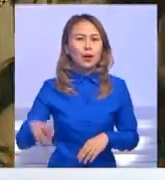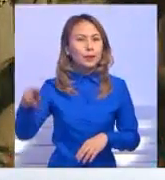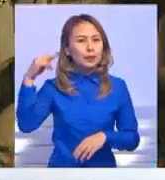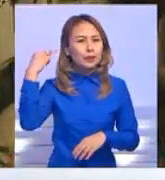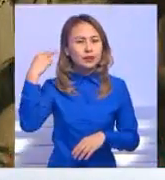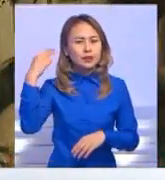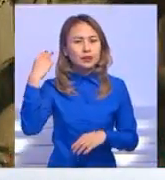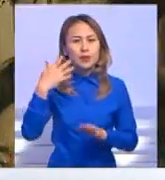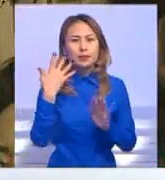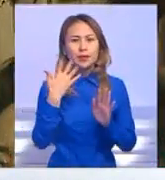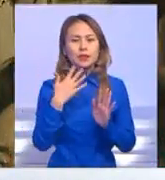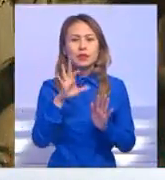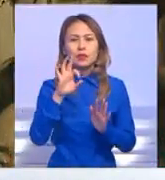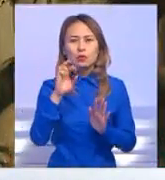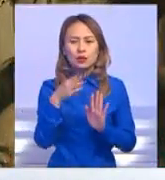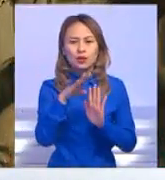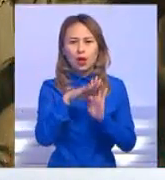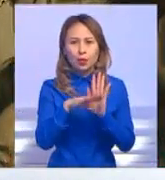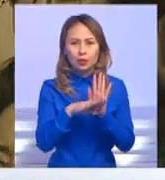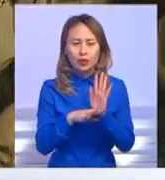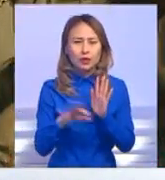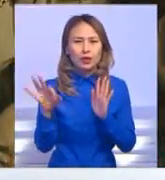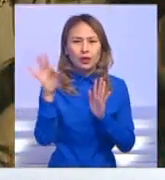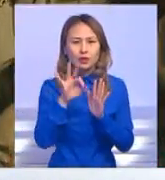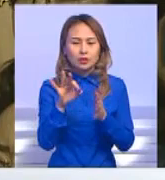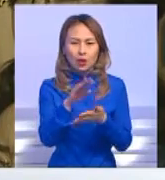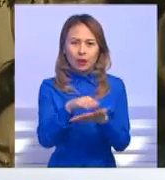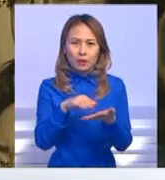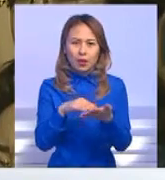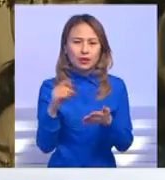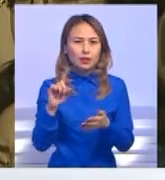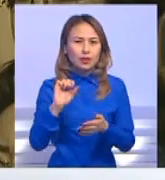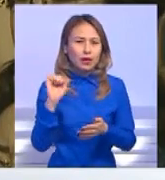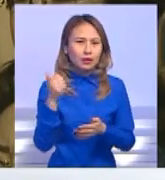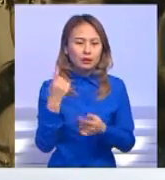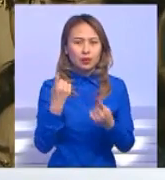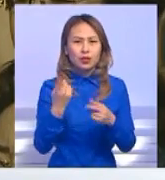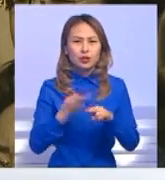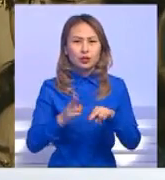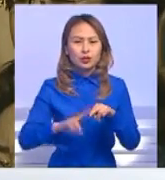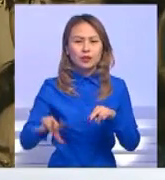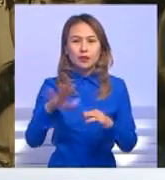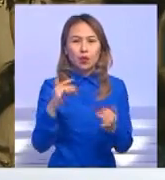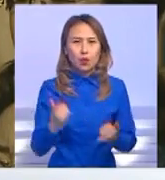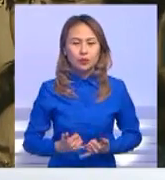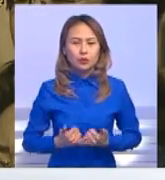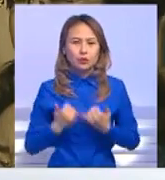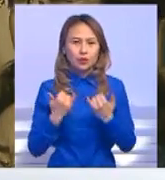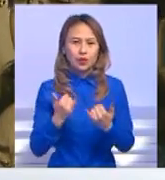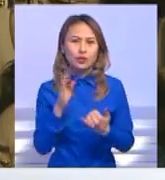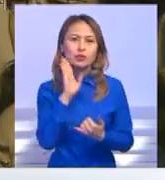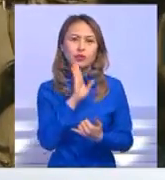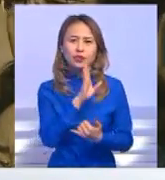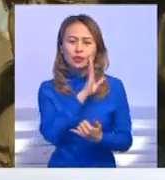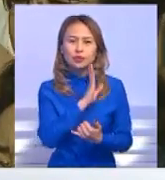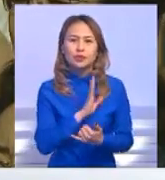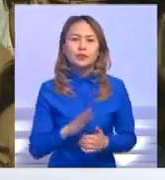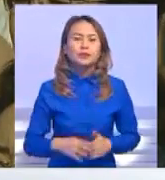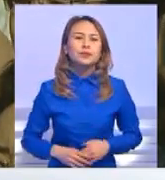әлеуметтік бастамасы атты бағдарлама ең алдымен сіздерге арналған, құрметті ханымдар.